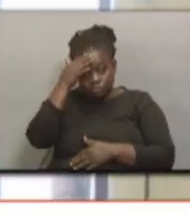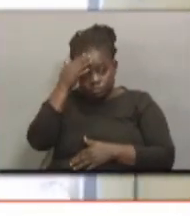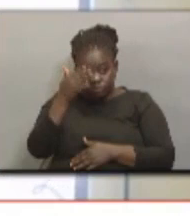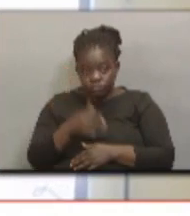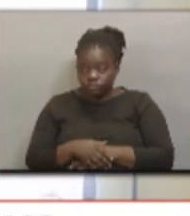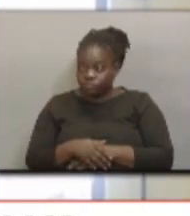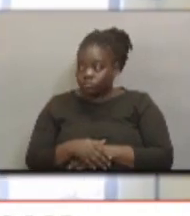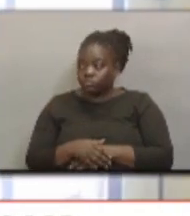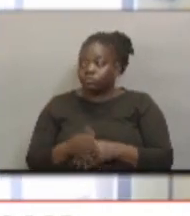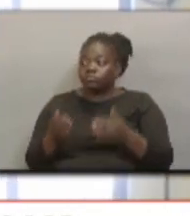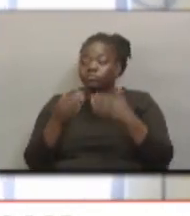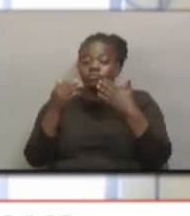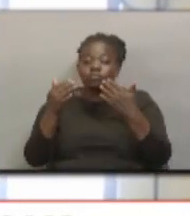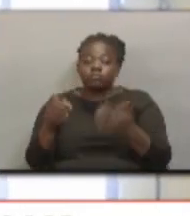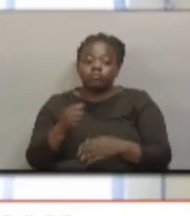Tukwebaziza Saalongo